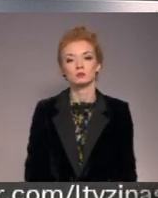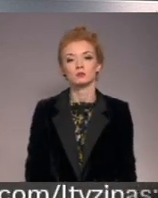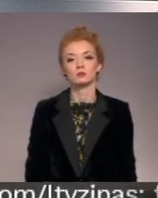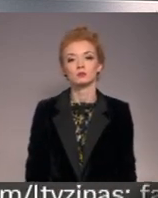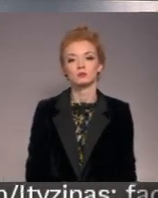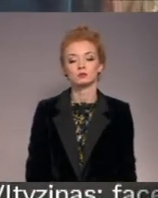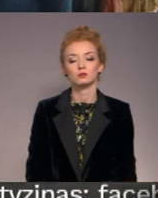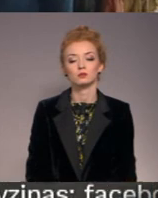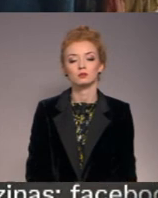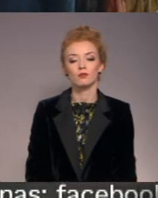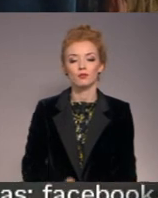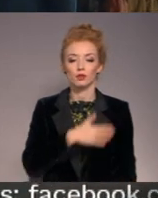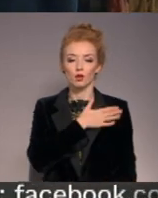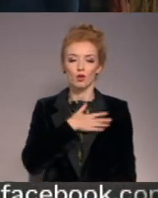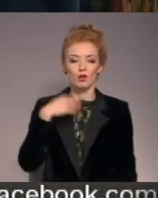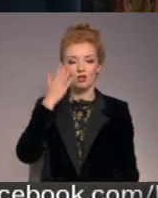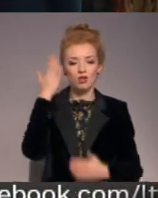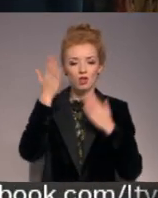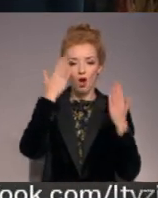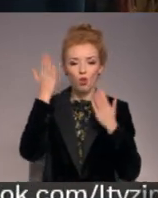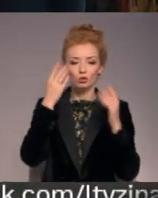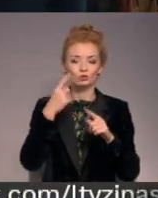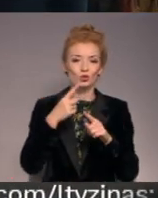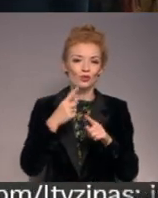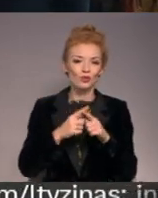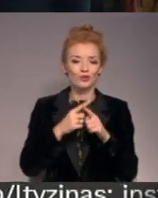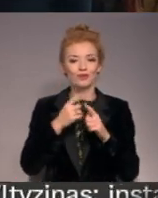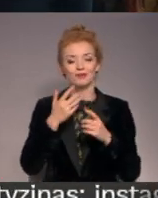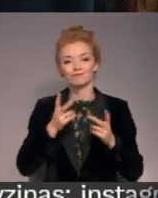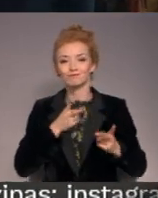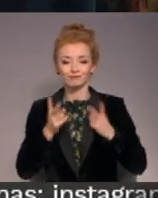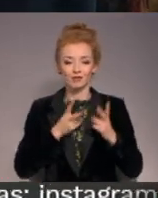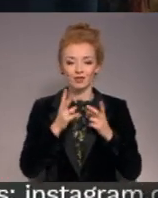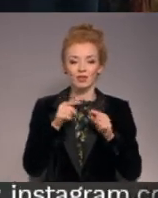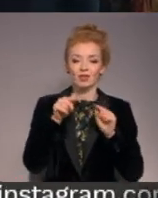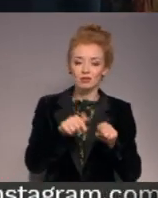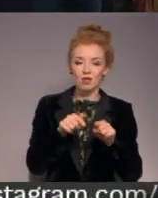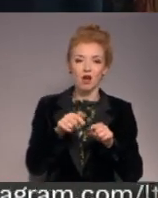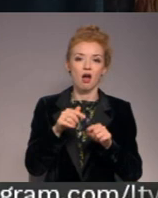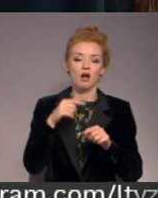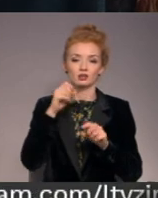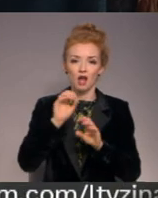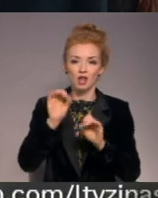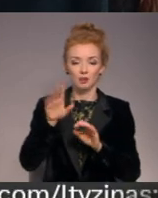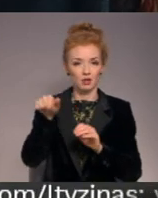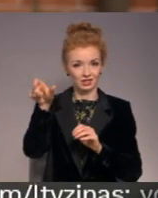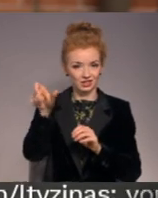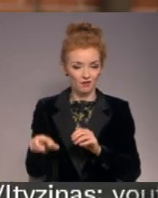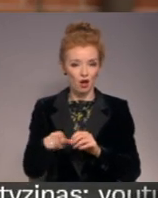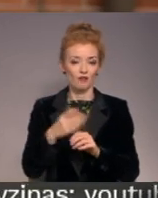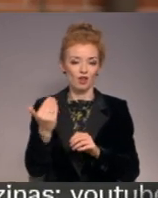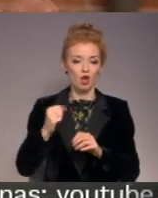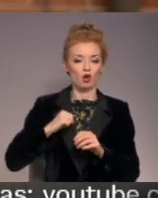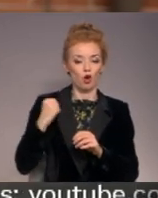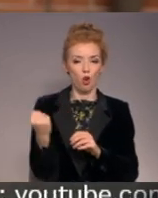Ince. Ļoti jautrs un asprātīgs. Tā nu jau mirušo amata brāli Gregoru Ķibuli atceras Salaspils